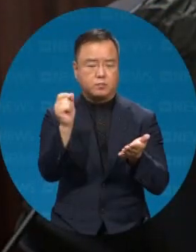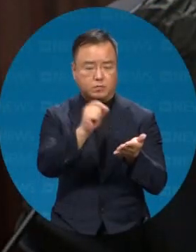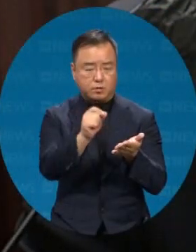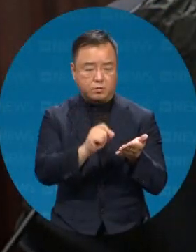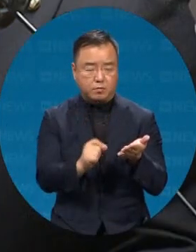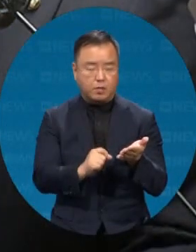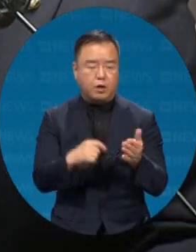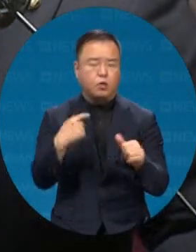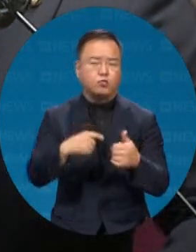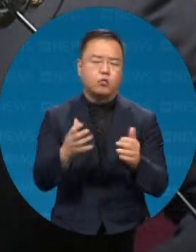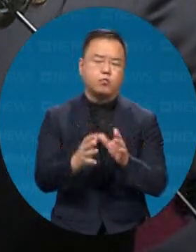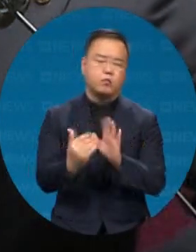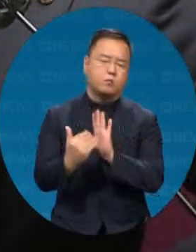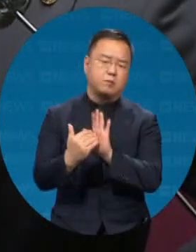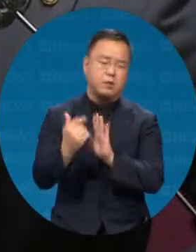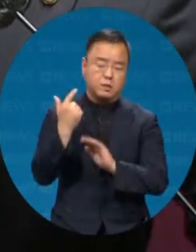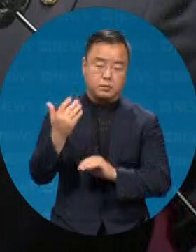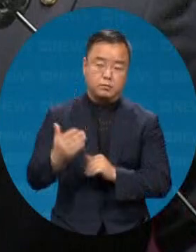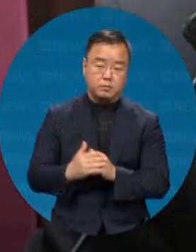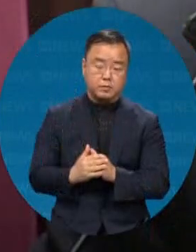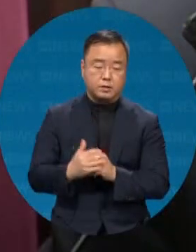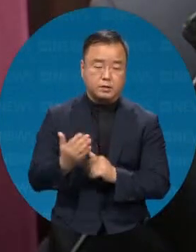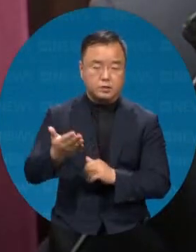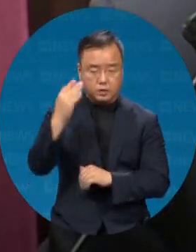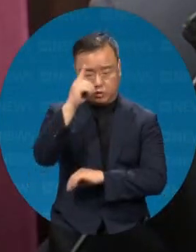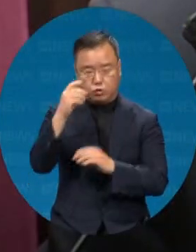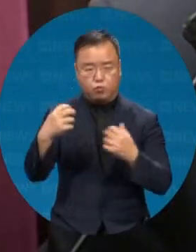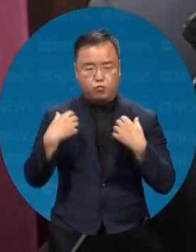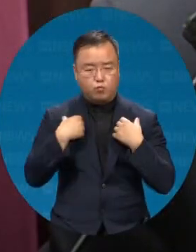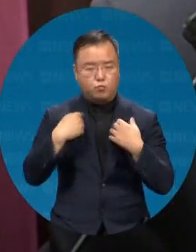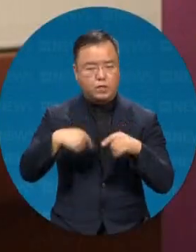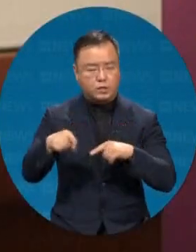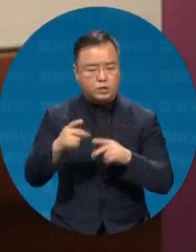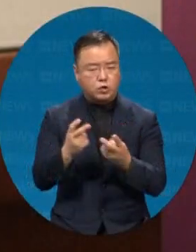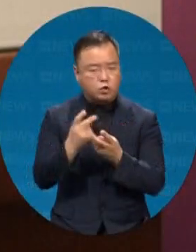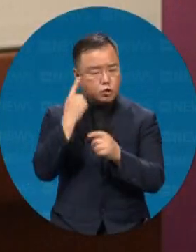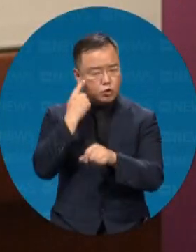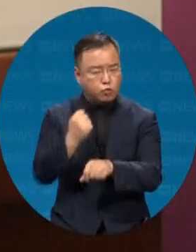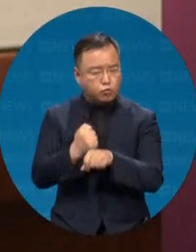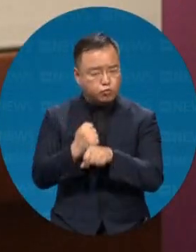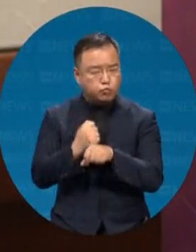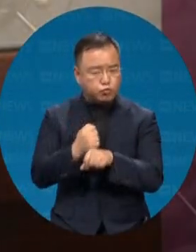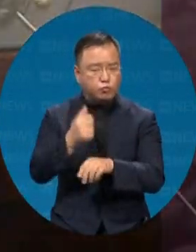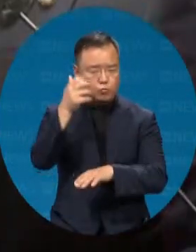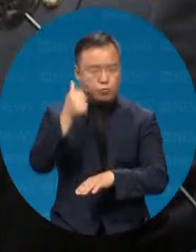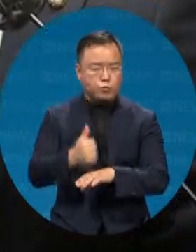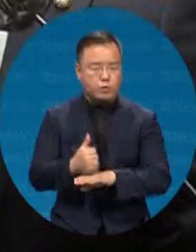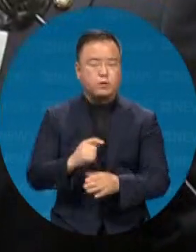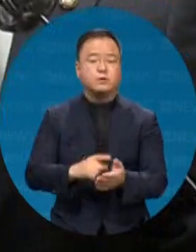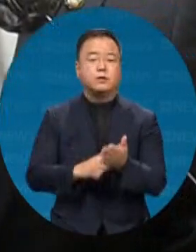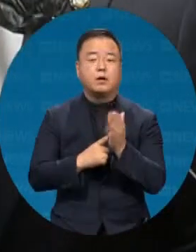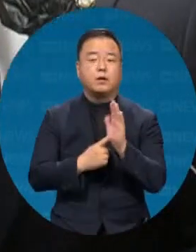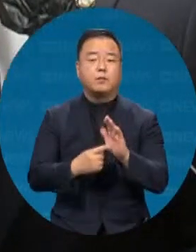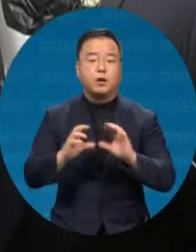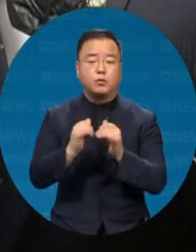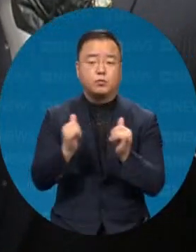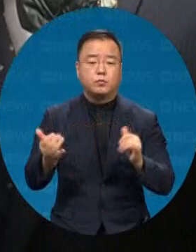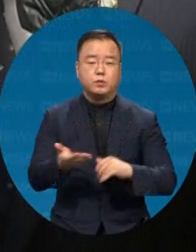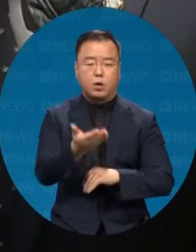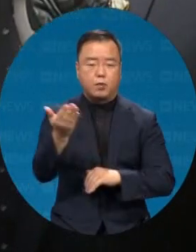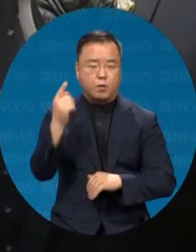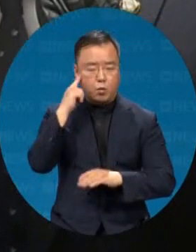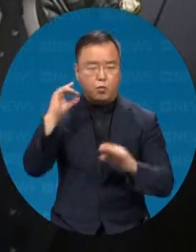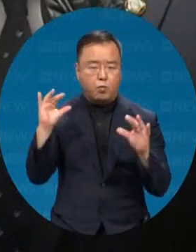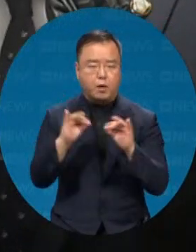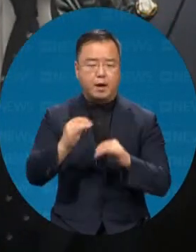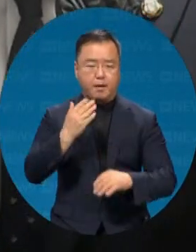있습니까? 지난 정부에서 정책연구진이 꾸려져서 정책연구로 나온 초안입니다. 국민들께서 공감할 수 있는